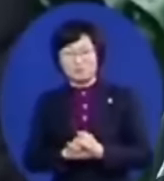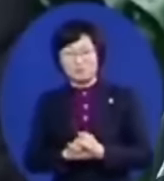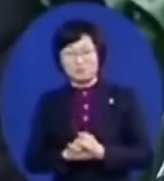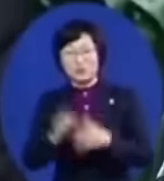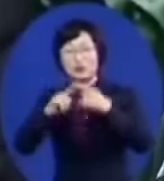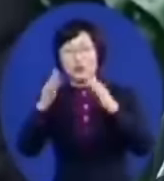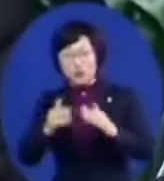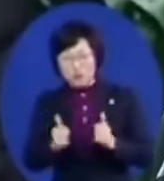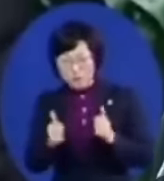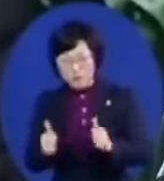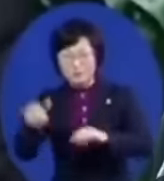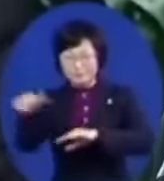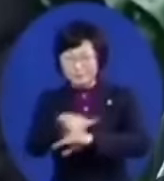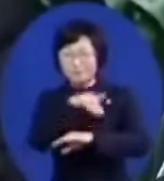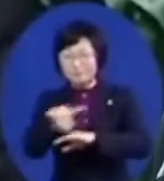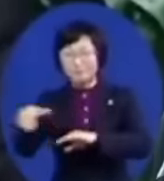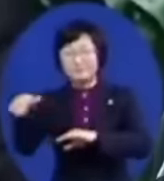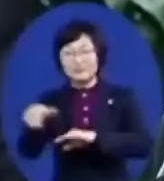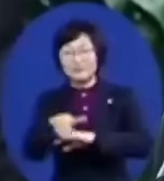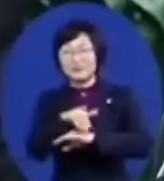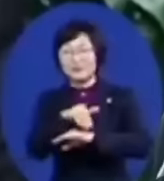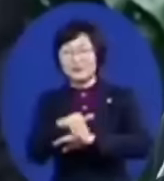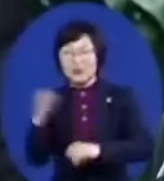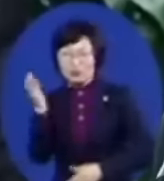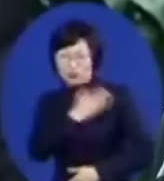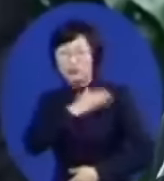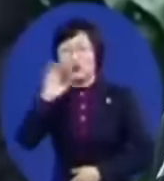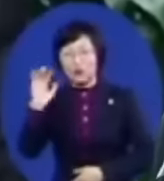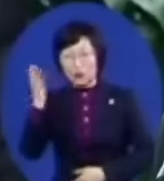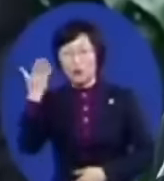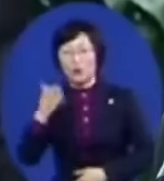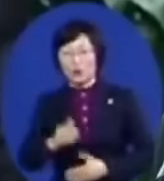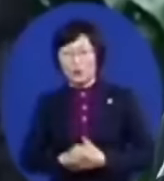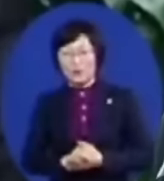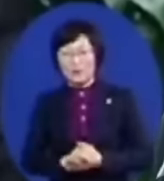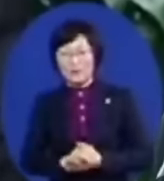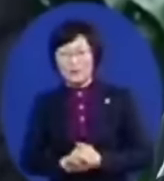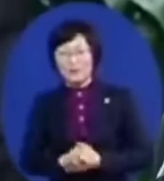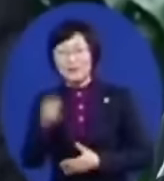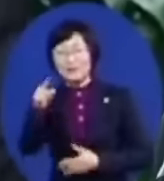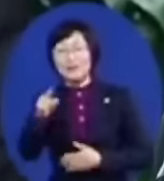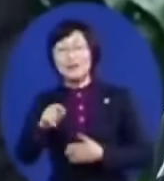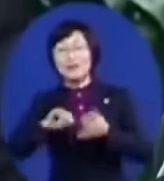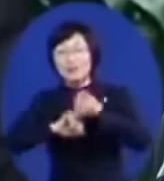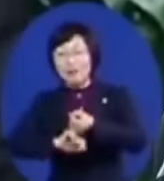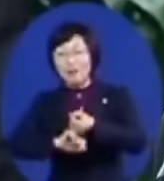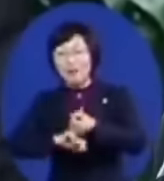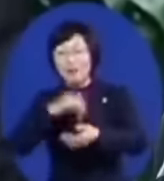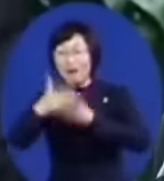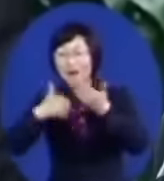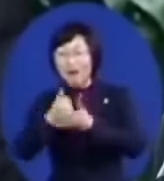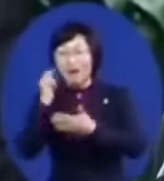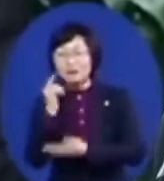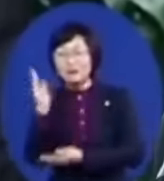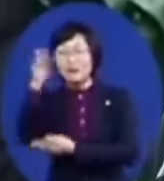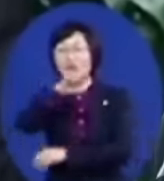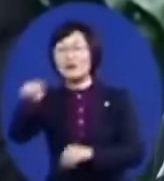교회도 열심히 나오고 부자가 되고 그래야 참으로 주님께 영광을 돌릴 수